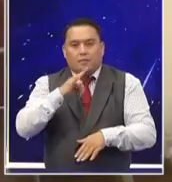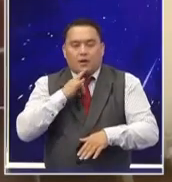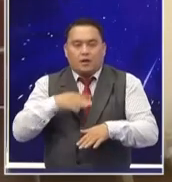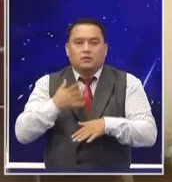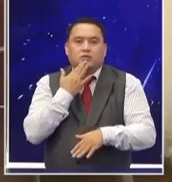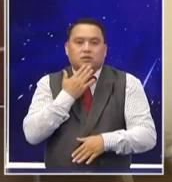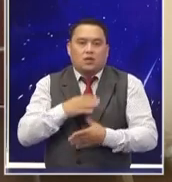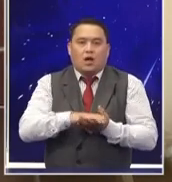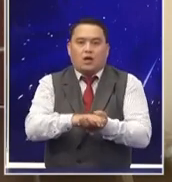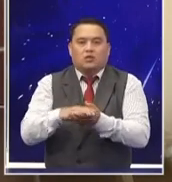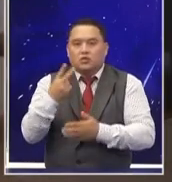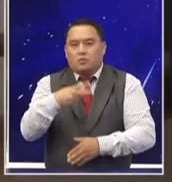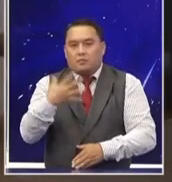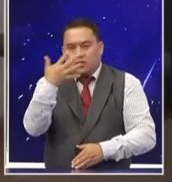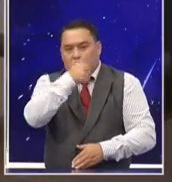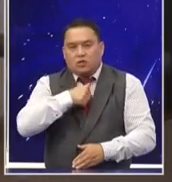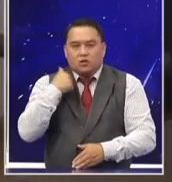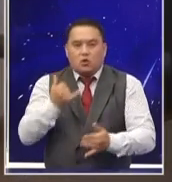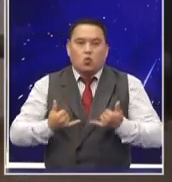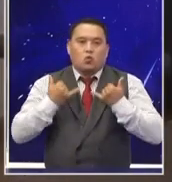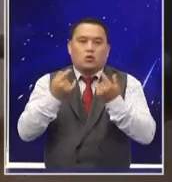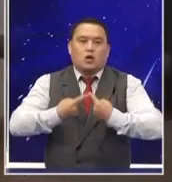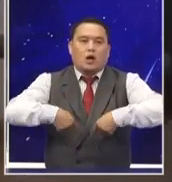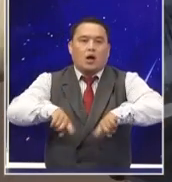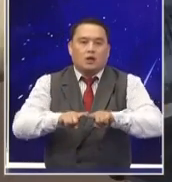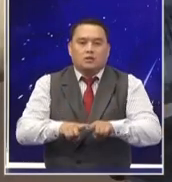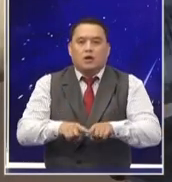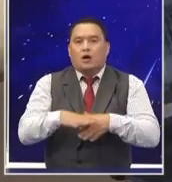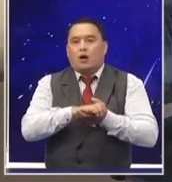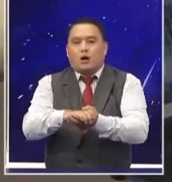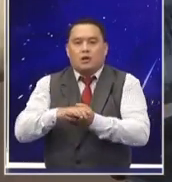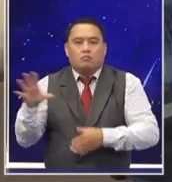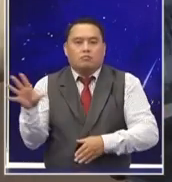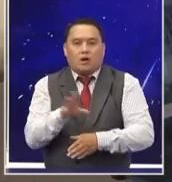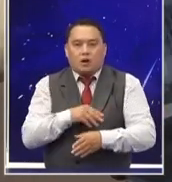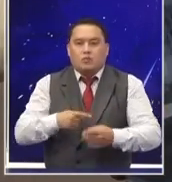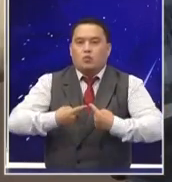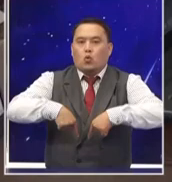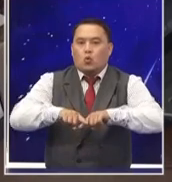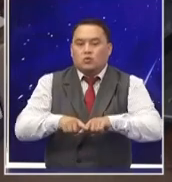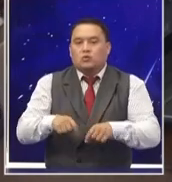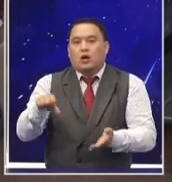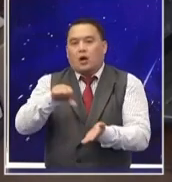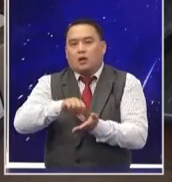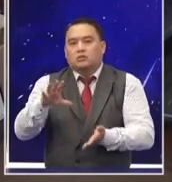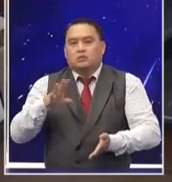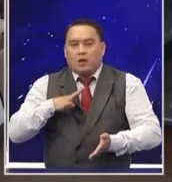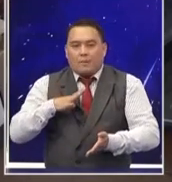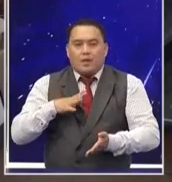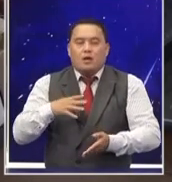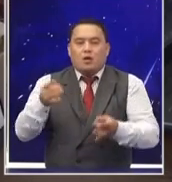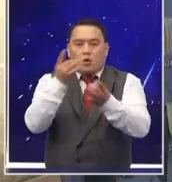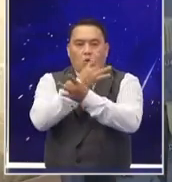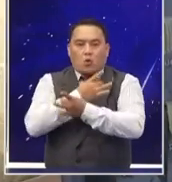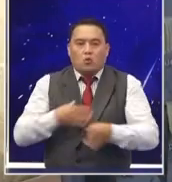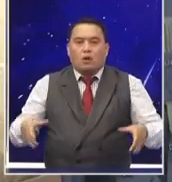ел конституциясының 25 жылдығына орайластырылған. Мәслихатқа ассамблеяның барлық құрылымдық бөлімше өкілдері қатысты. Қатарында